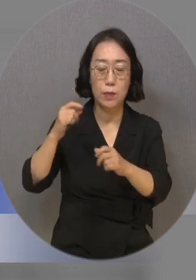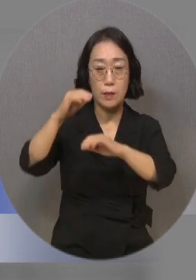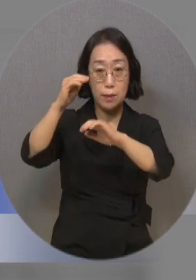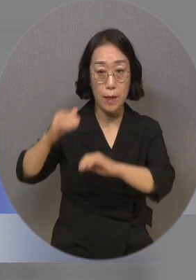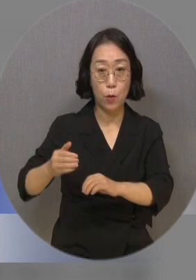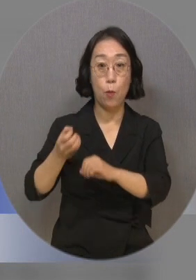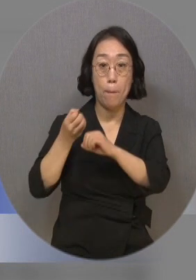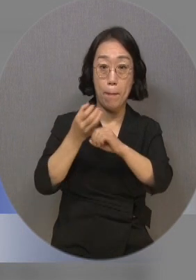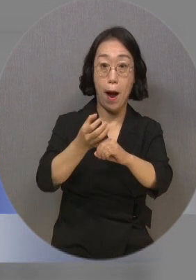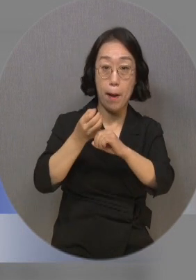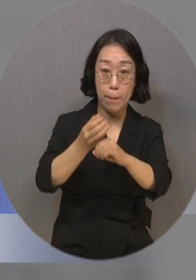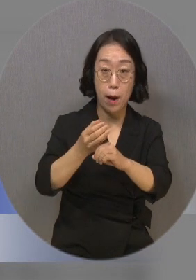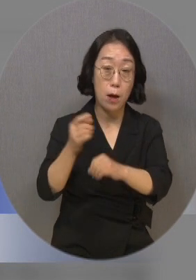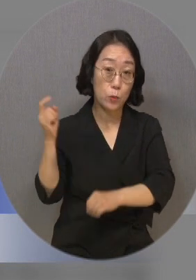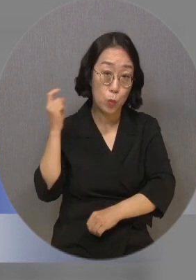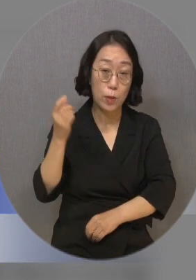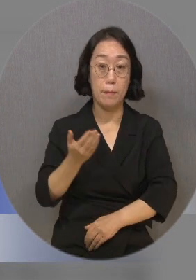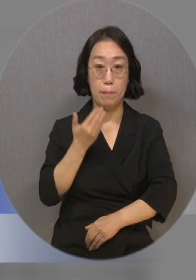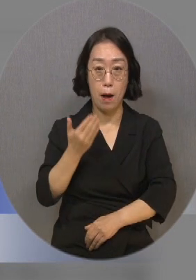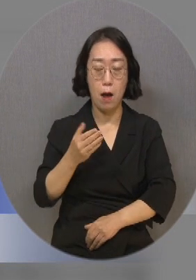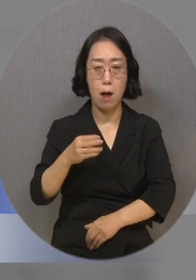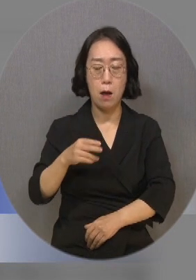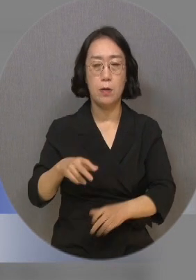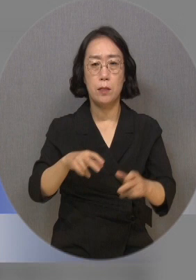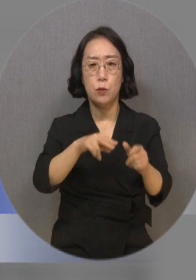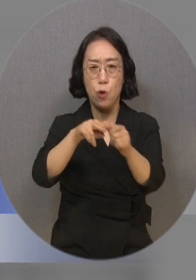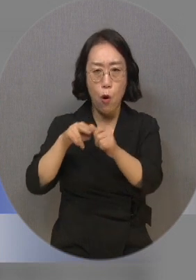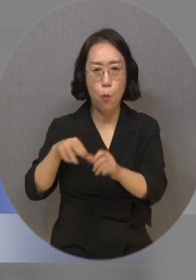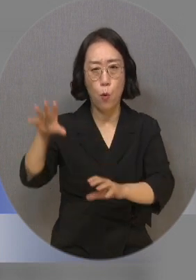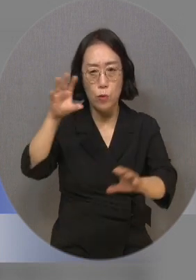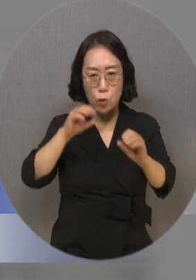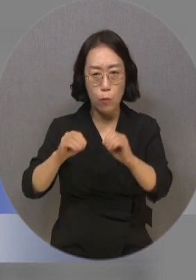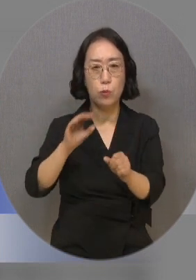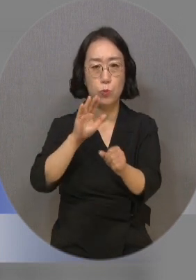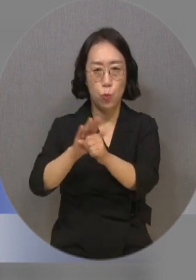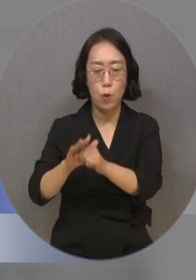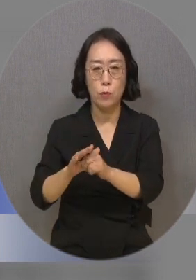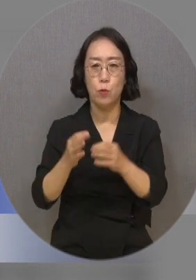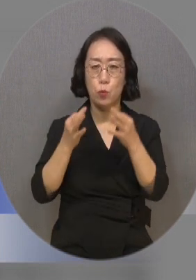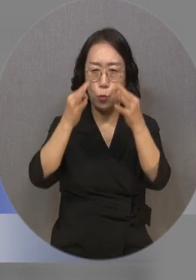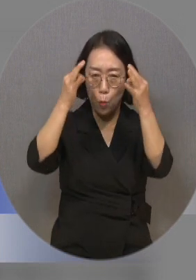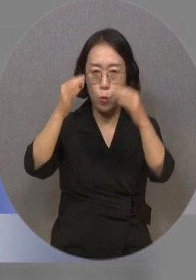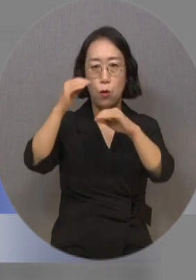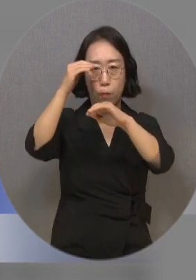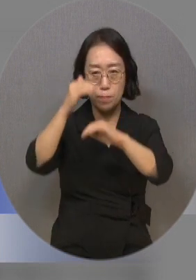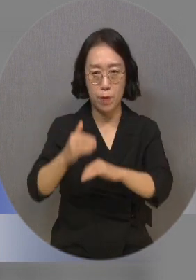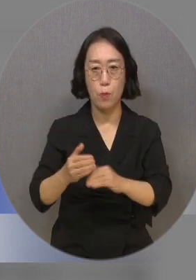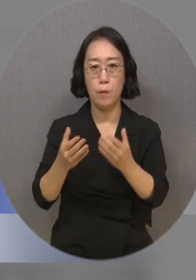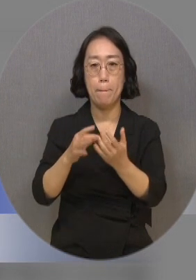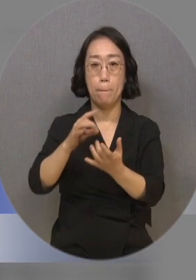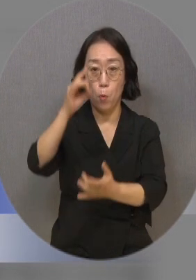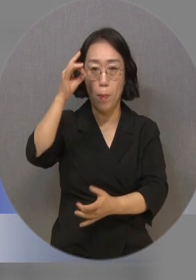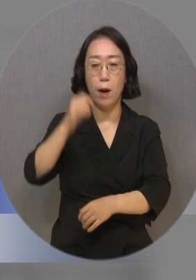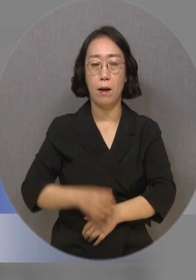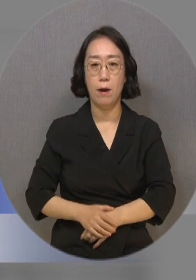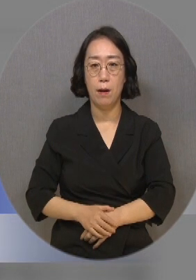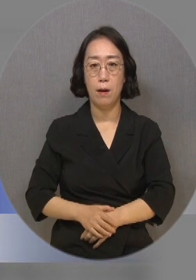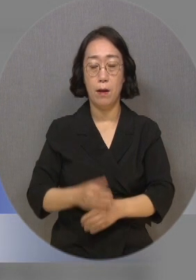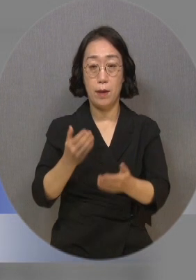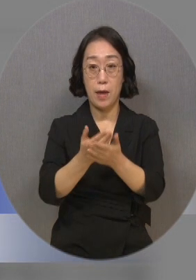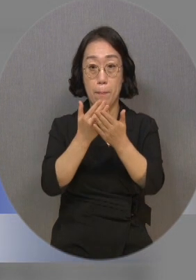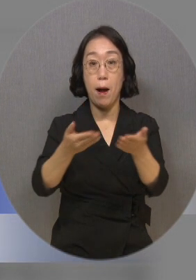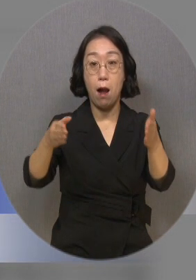있는 가운데 장애인의 정보적금권 보장을 위해 노력한 사례로 인정받았다고 설명했습니다 개발원